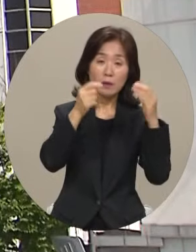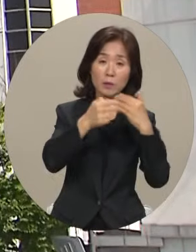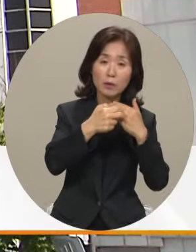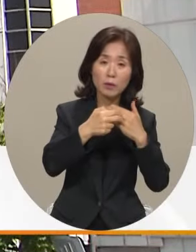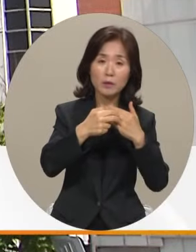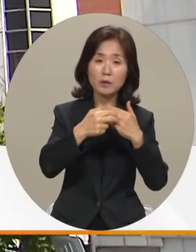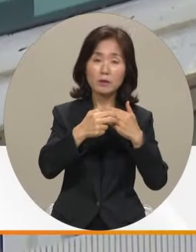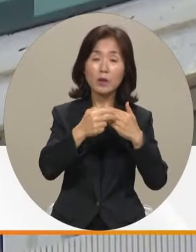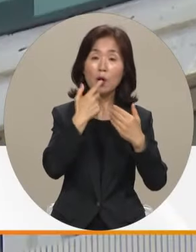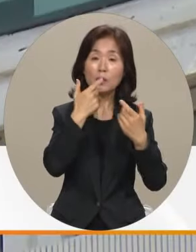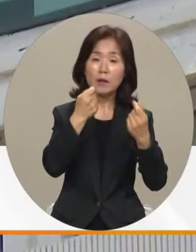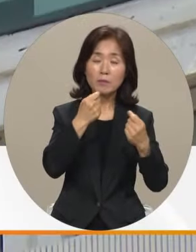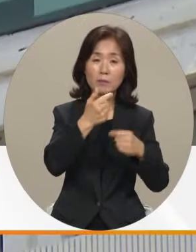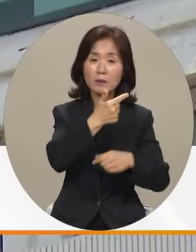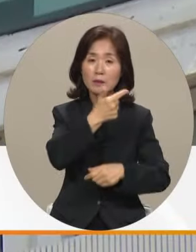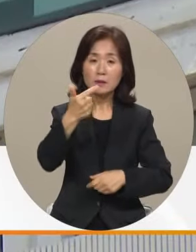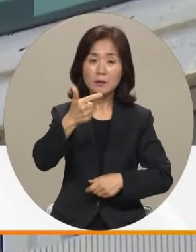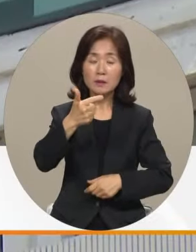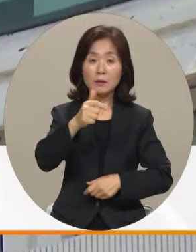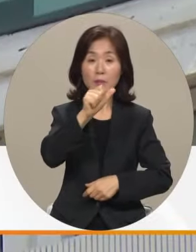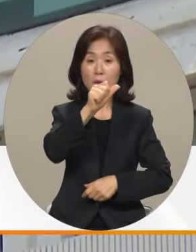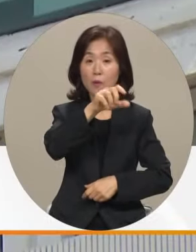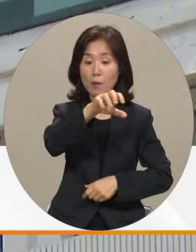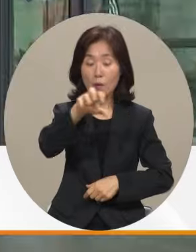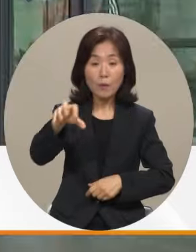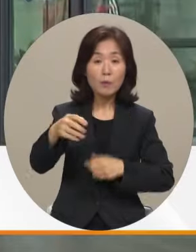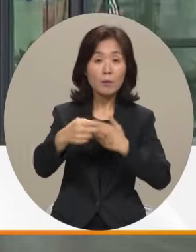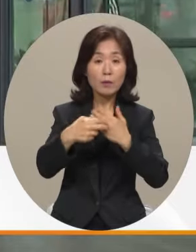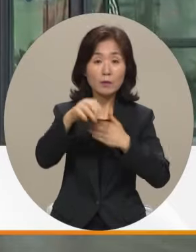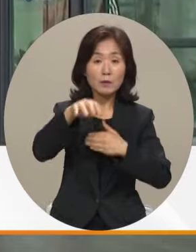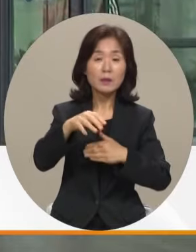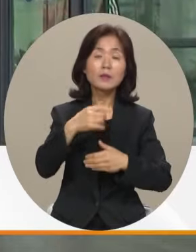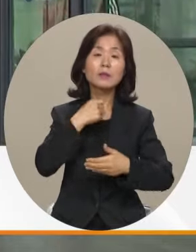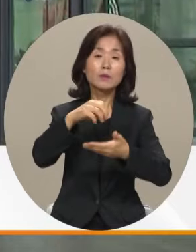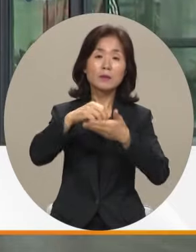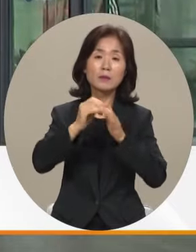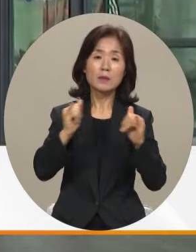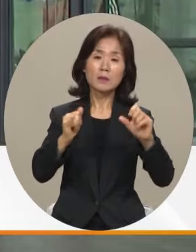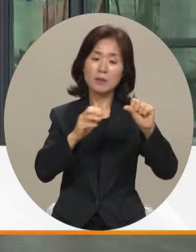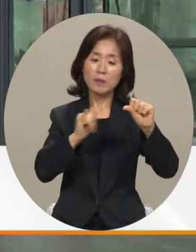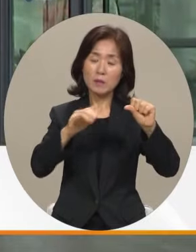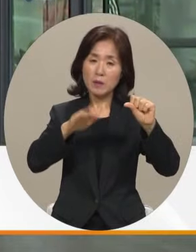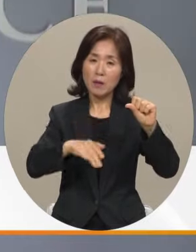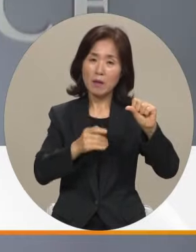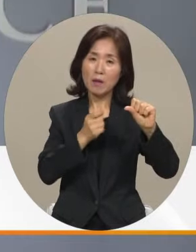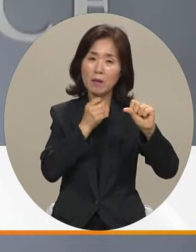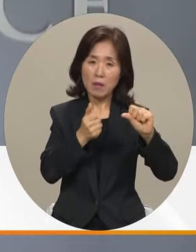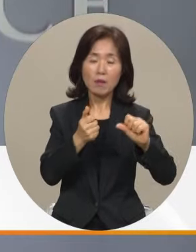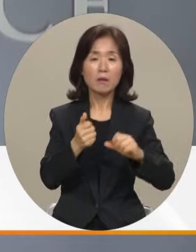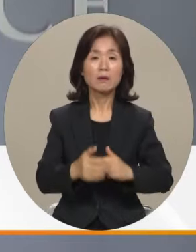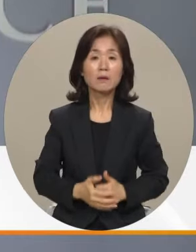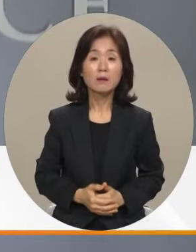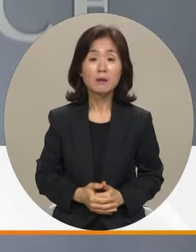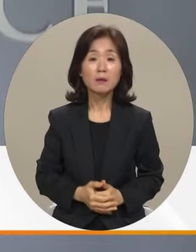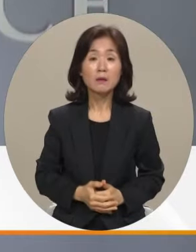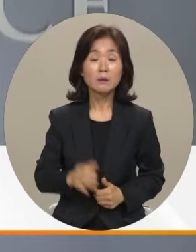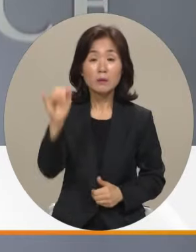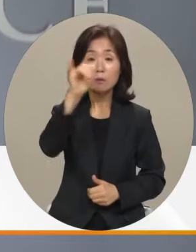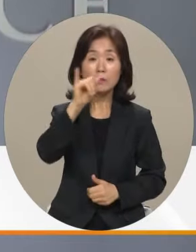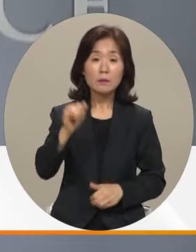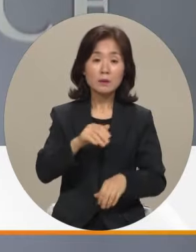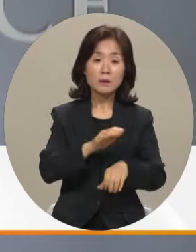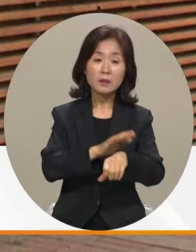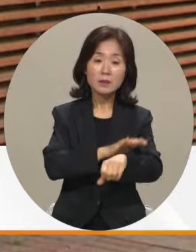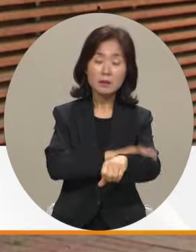세브란스 병원 등 이른바 빅파 병원에서도 지원자가 다섯 명 미만이거나 극소수에 불과했습니다 전국적으로